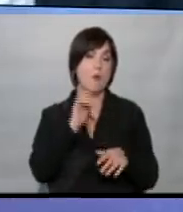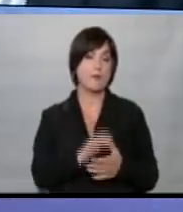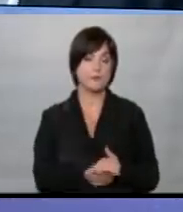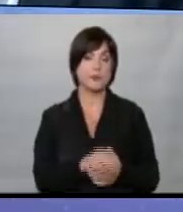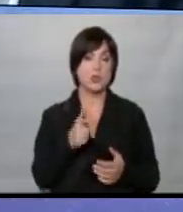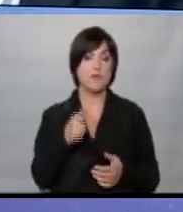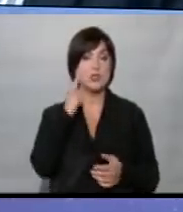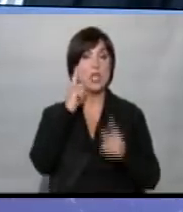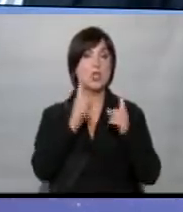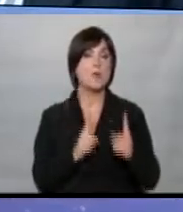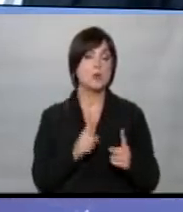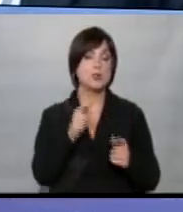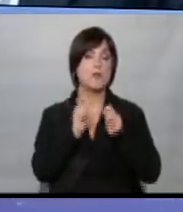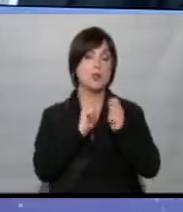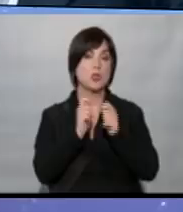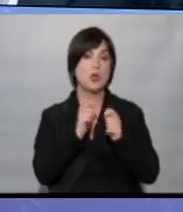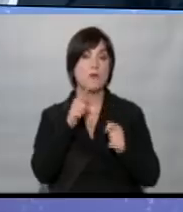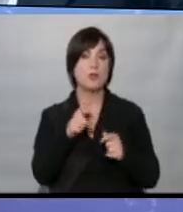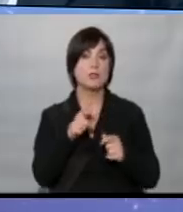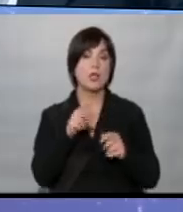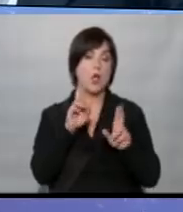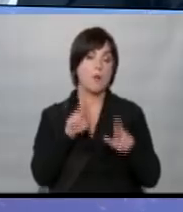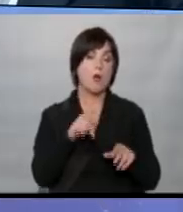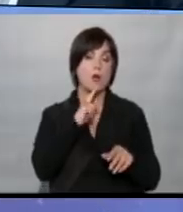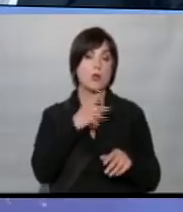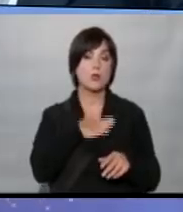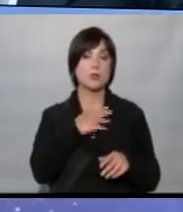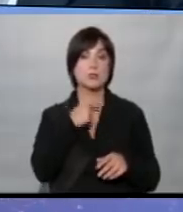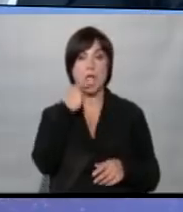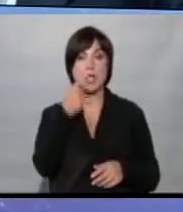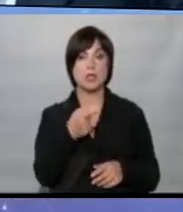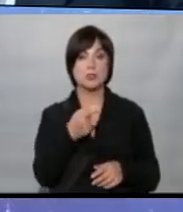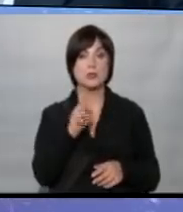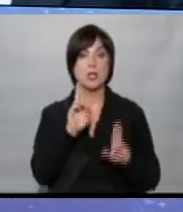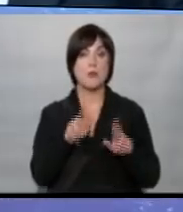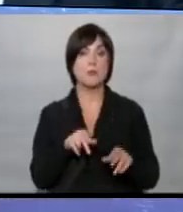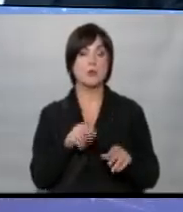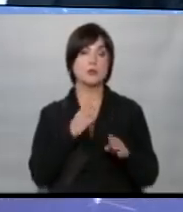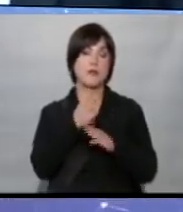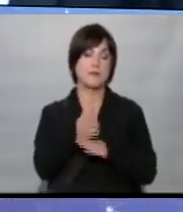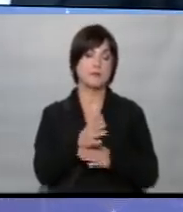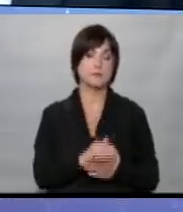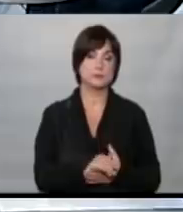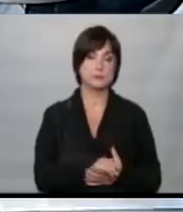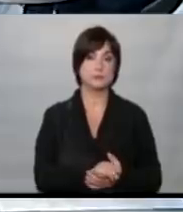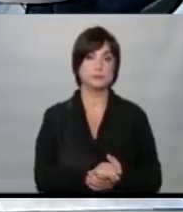Тоа ми беше дека постои во овој договор некоја фиктивна компонента на која што се алудира, дека ние може да влеземе, се извинувам.